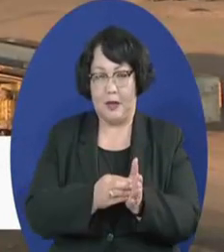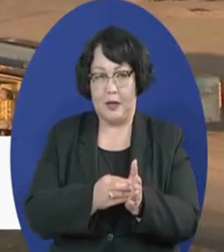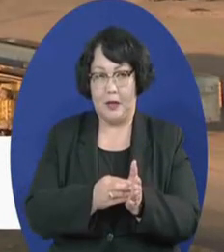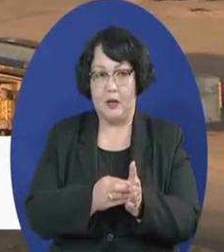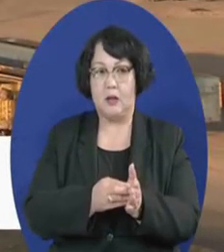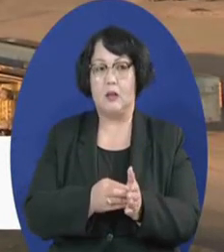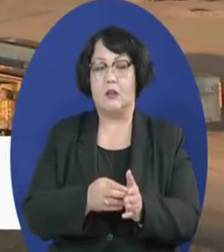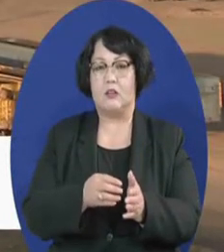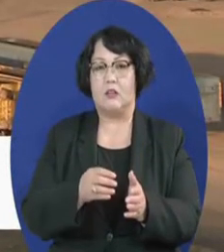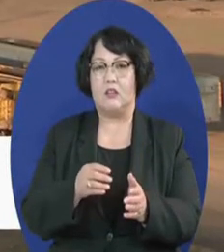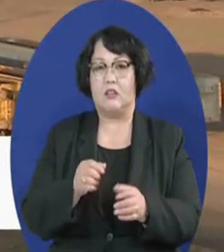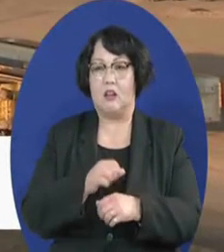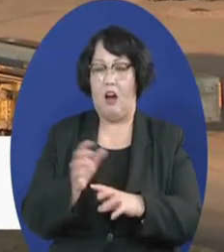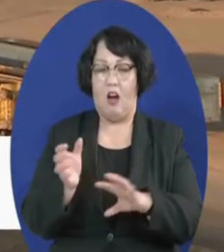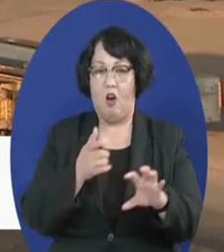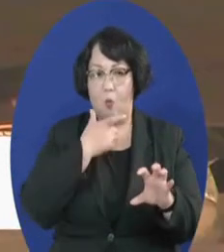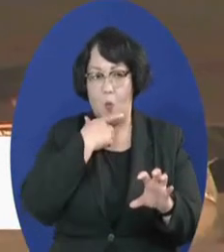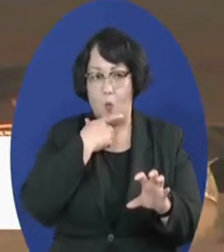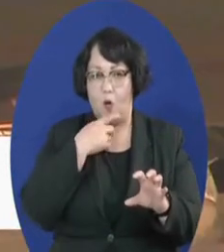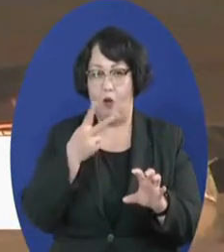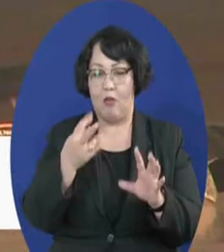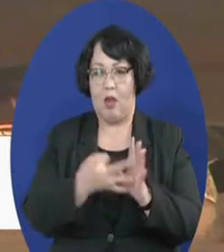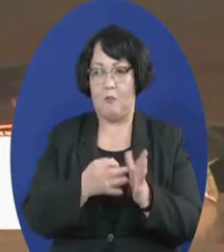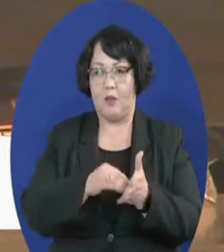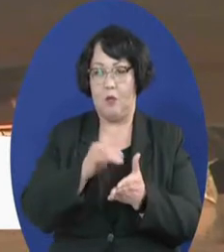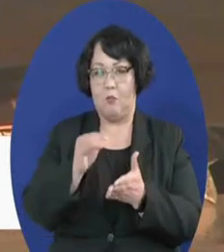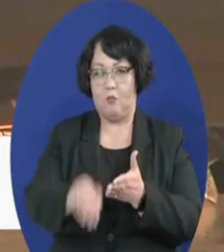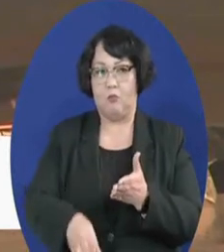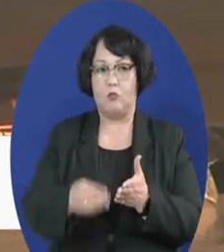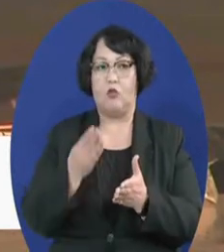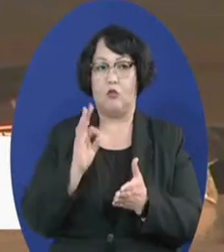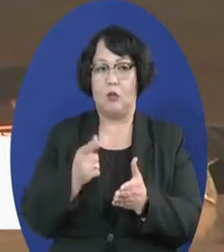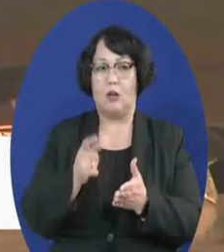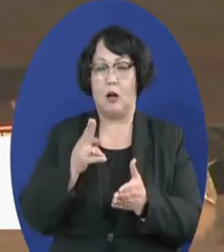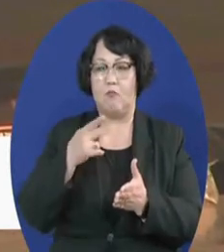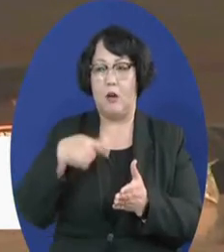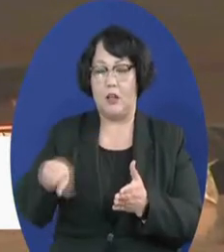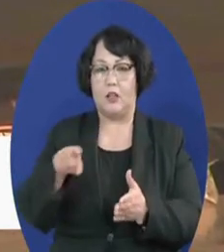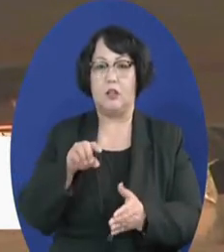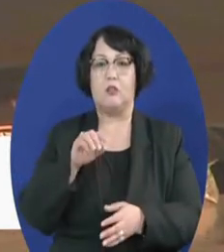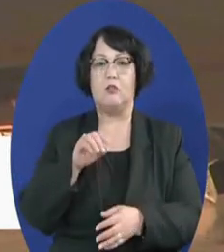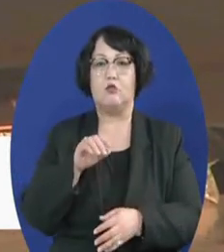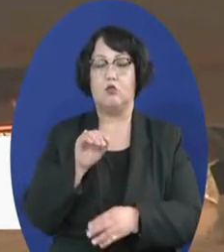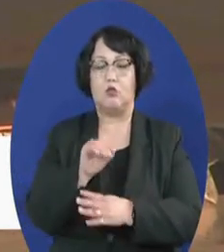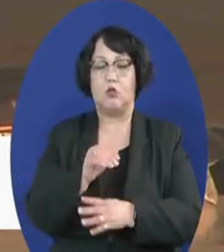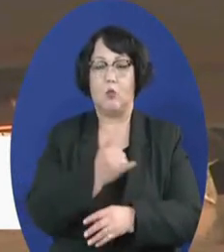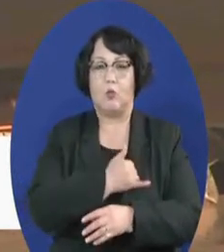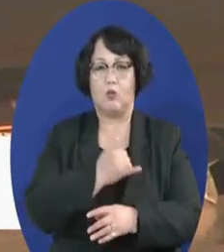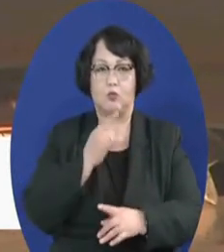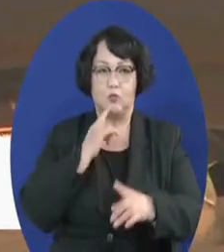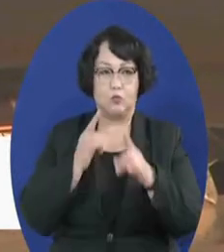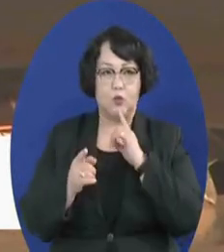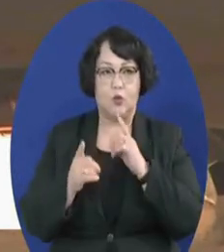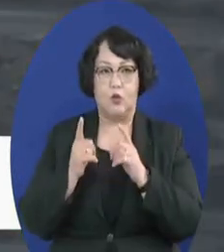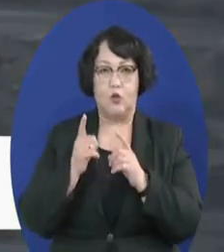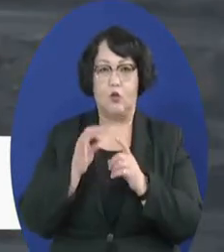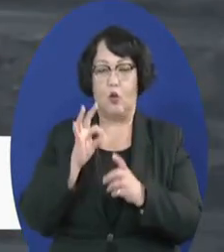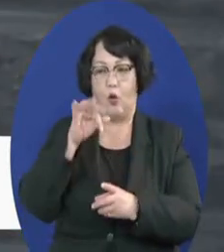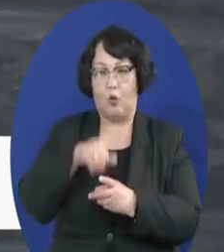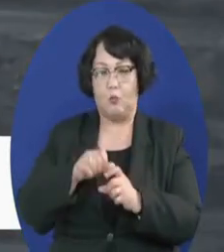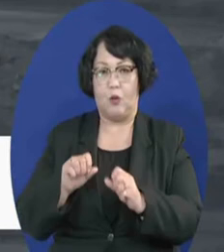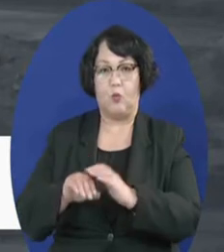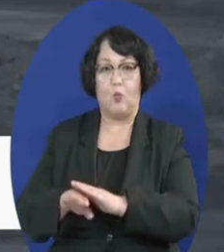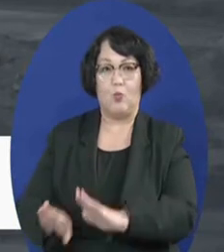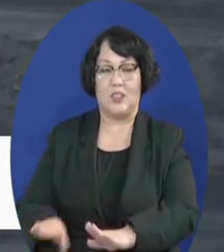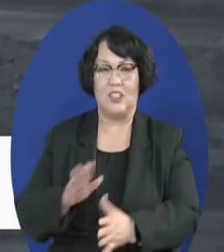эзэмшигч нь авч чадаагүй. Ногдлоор шиг нийтдээ 28 тэрбум төгрөгийг компани төлөөлөө удирдах зөвлөл хөрөнгө оруулалт болгон үлдээсэн.